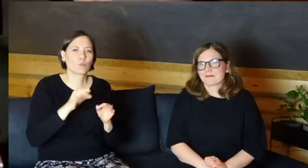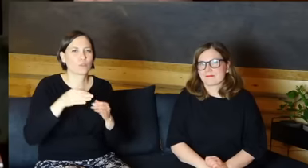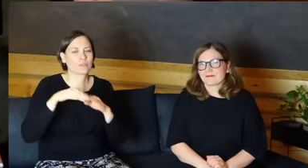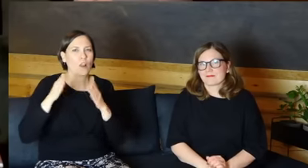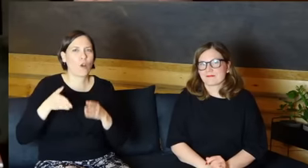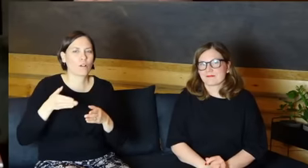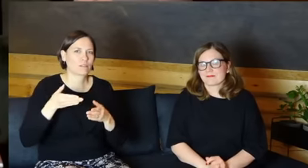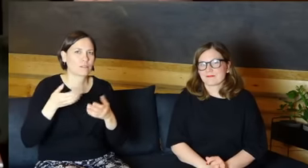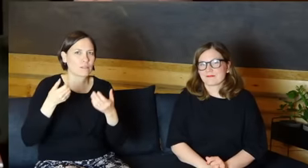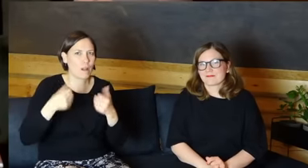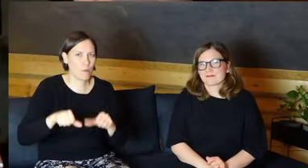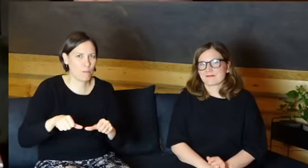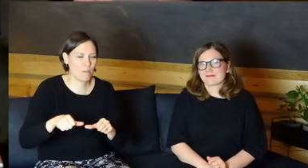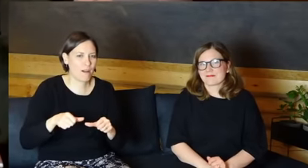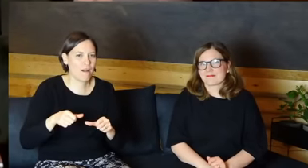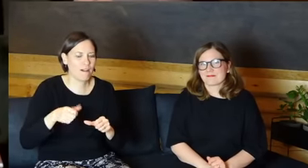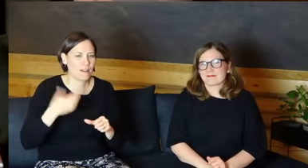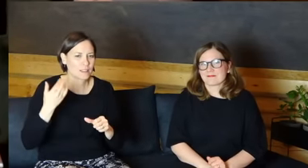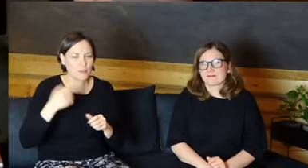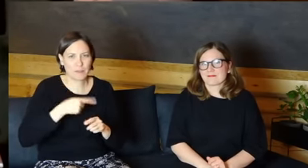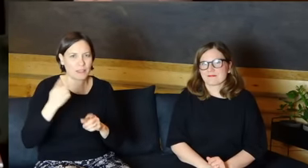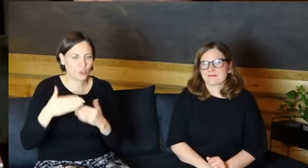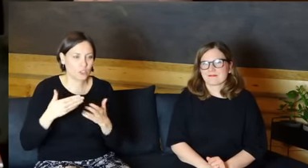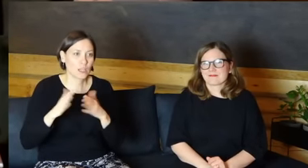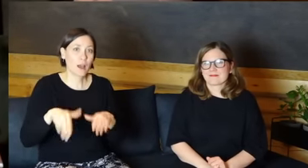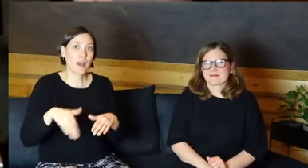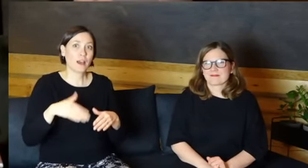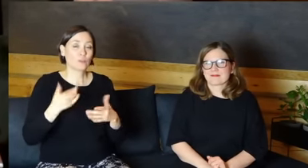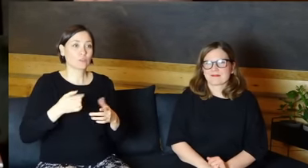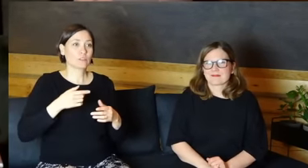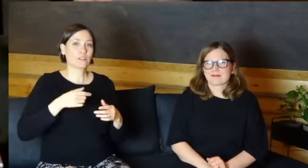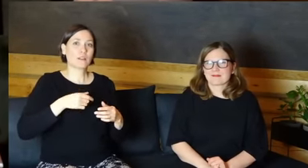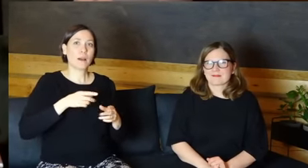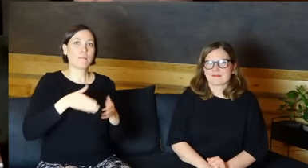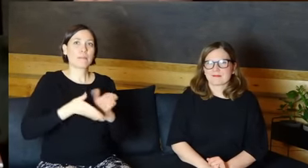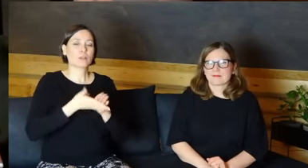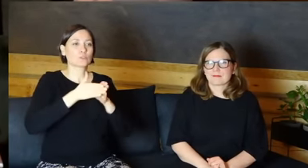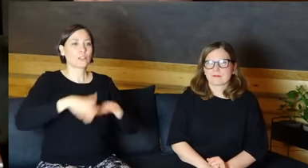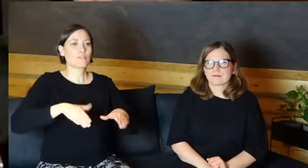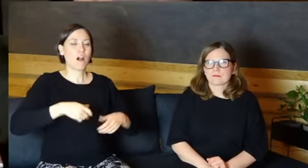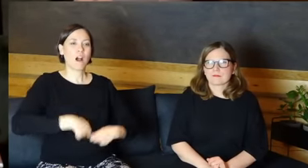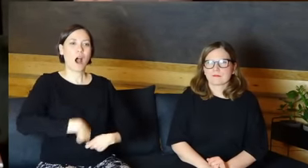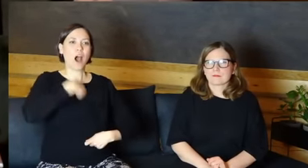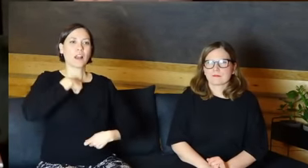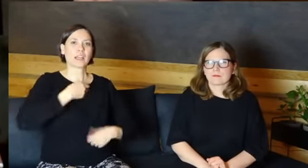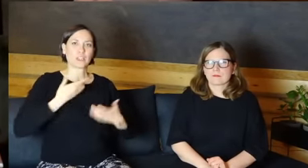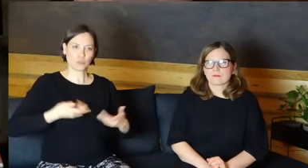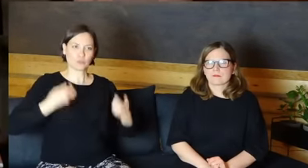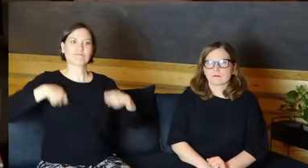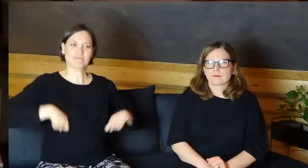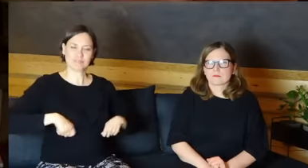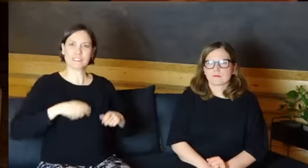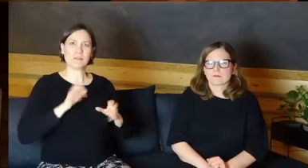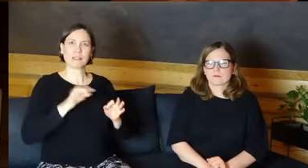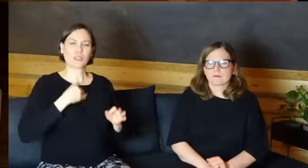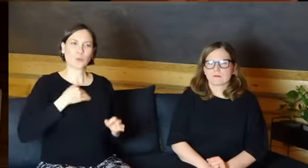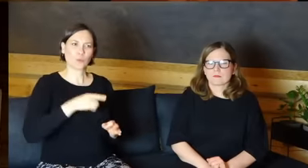vettää perustavaa haalarit päälle ja olla nykyään perustavalainen? Ei se oikeastaan ole tuntunut